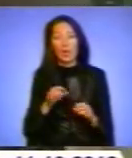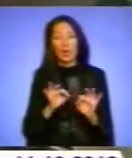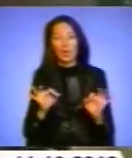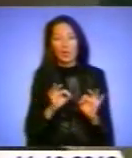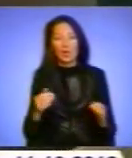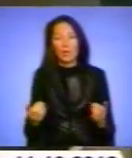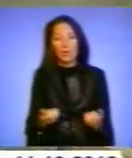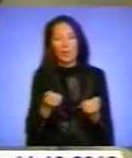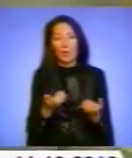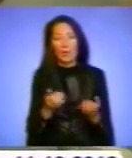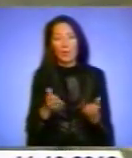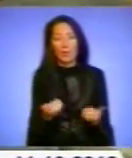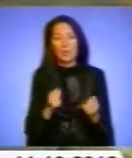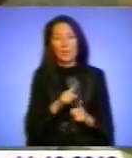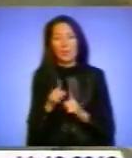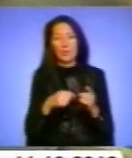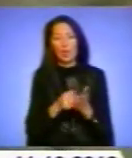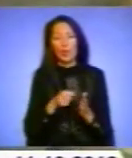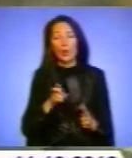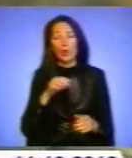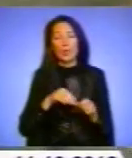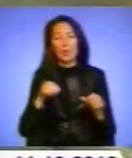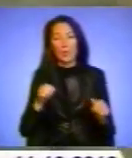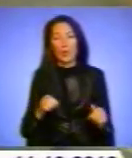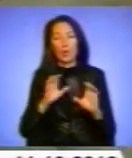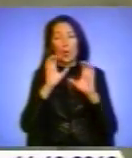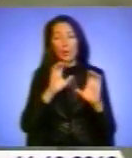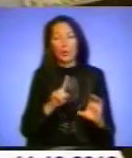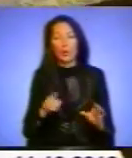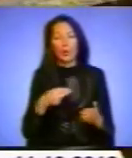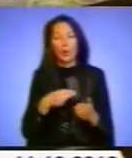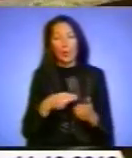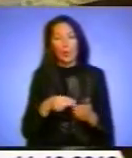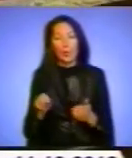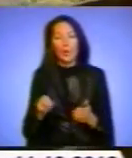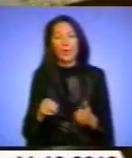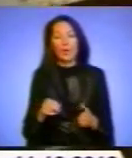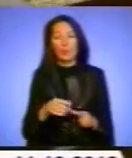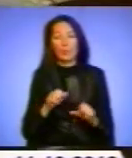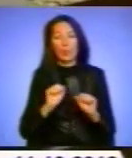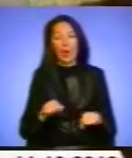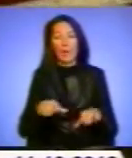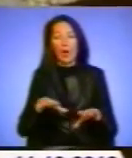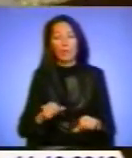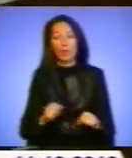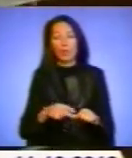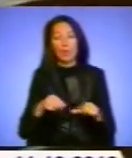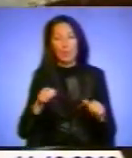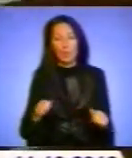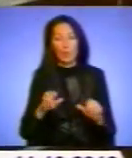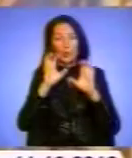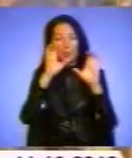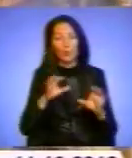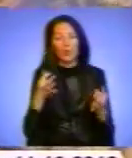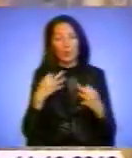зміни до земельного кодексу щодо придбання права власності на землю. Глава держави зауважив, закон дозволяє іноземним компаніям та